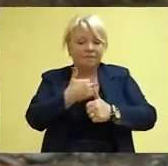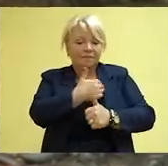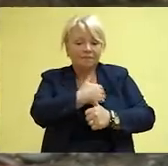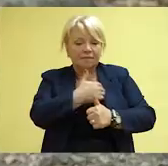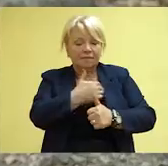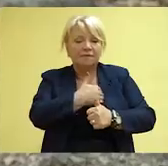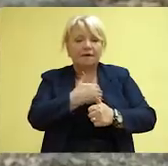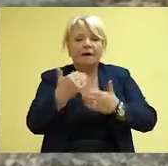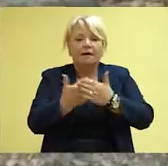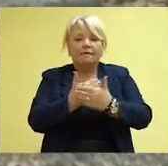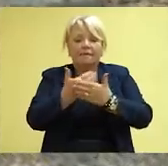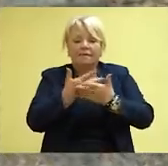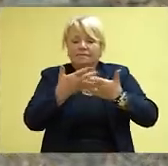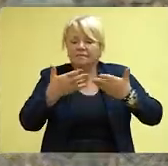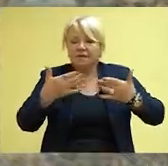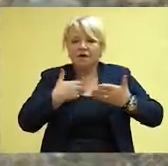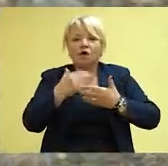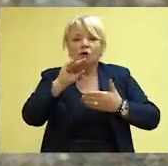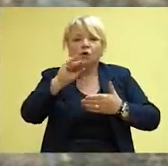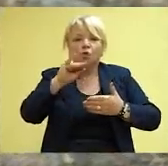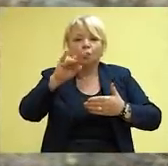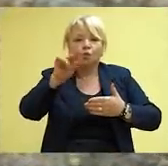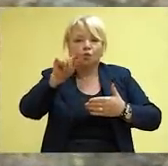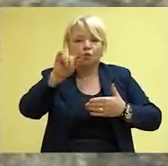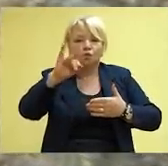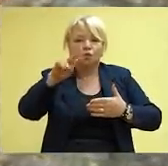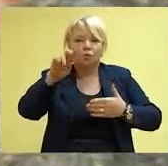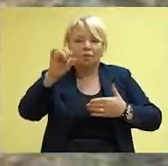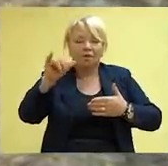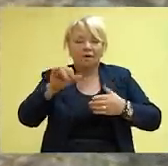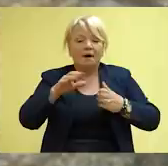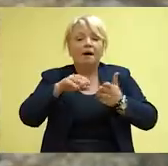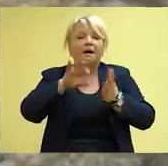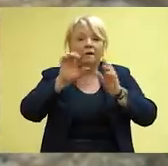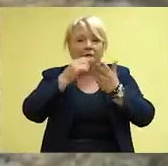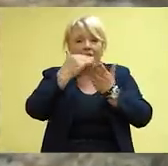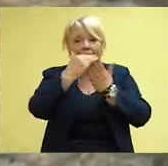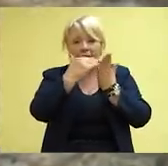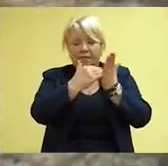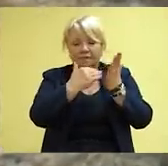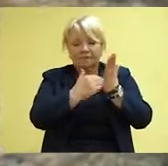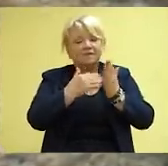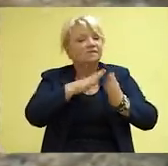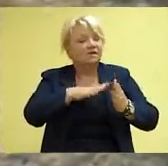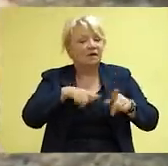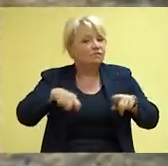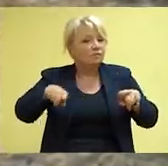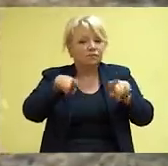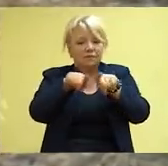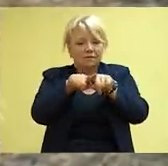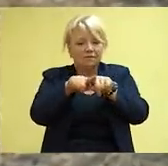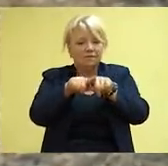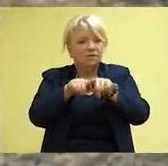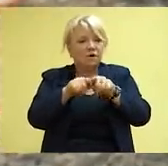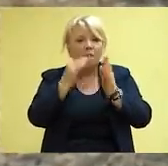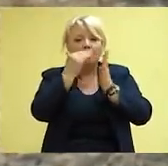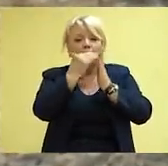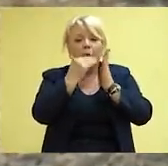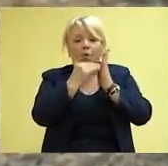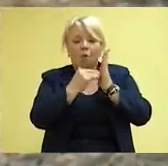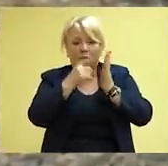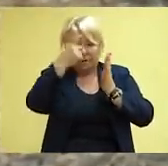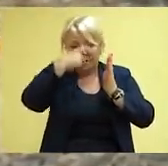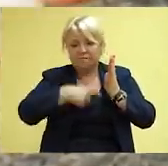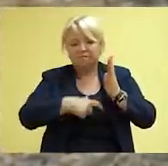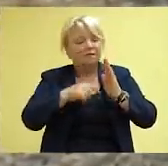ასე შემდეგ, გვაქვს სიახლეები ჩვენ YouTube არხზე, რაც ჯერჯერობით საქართველოში არცეთ